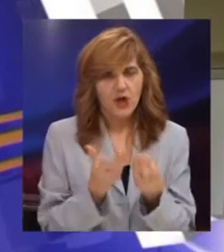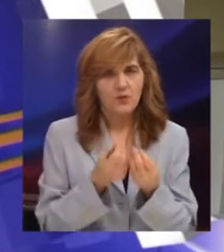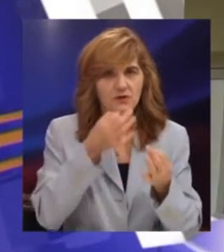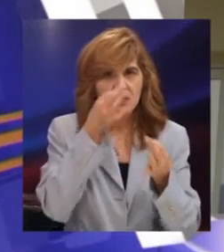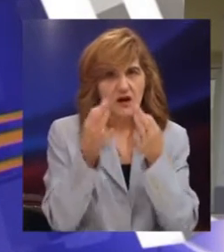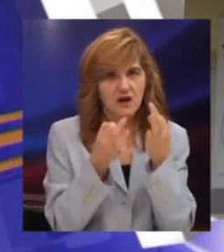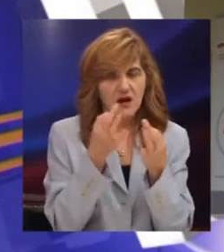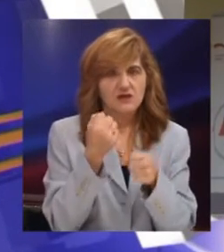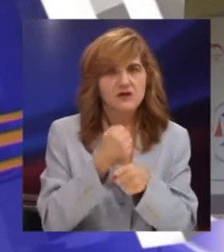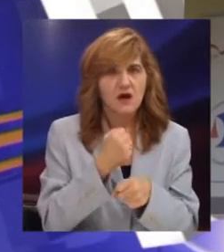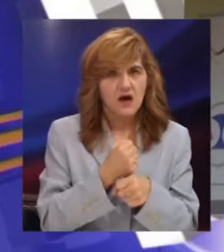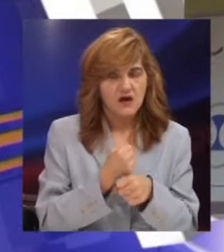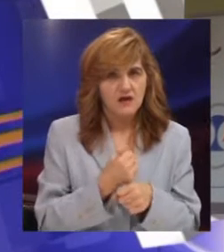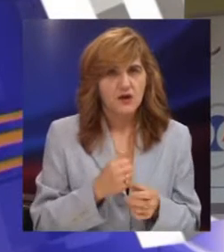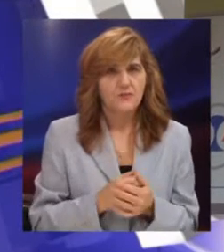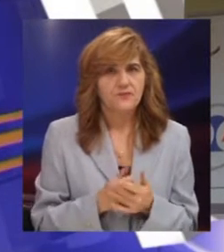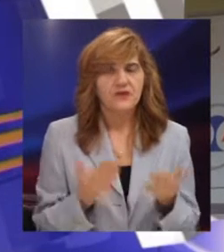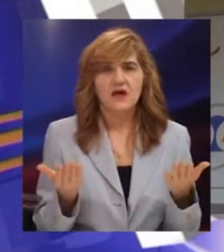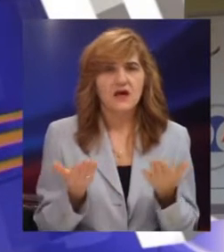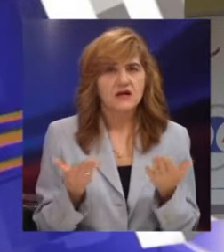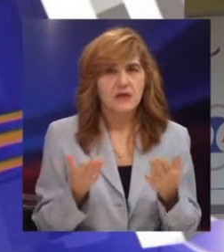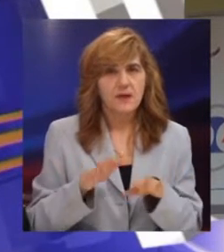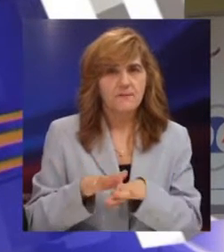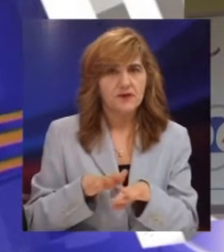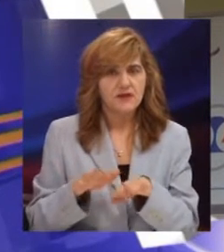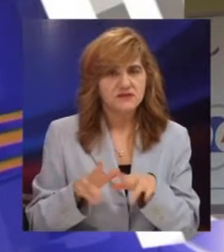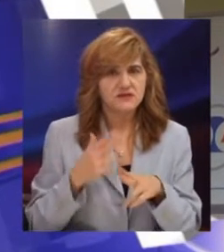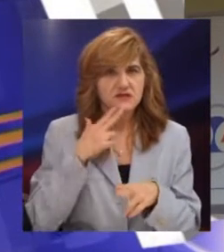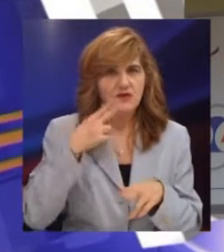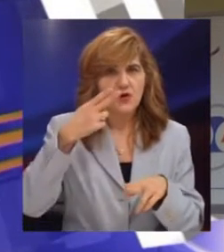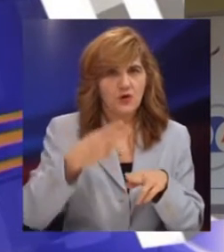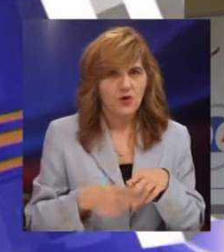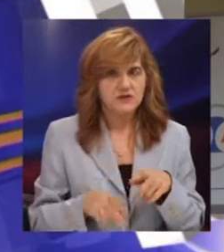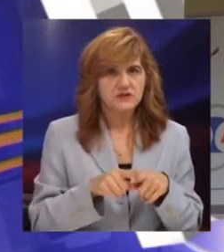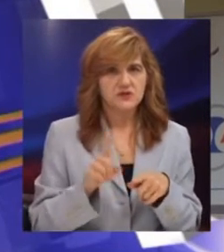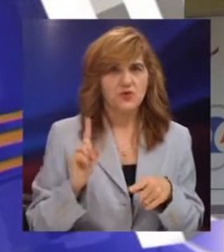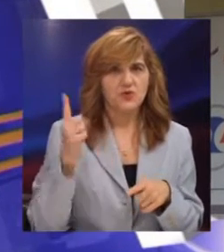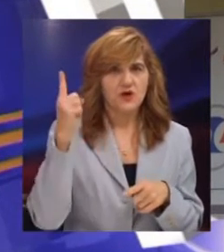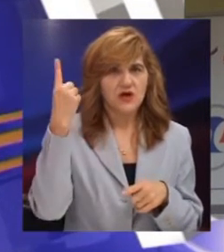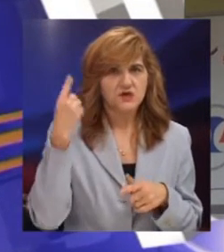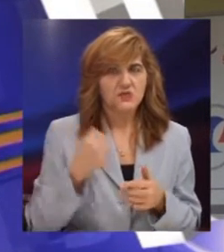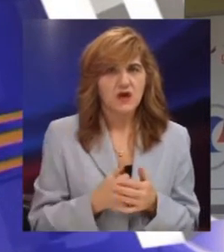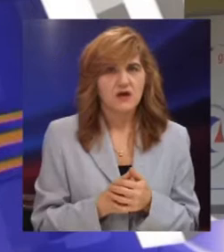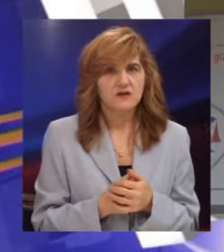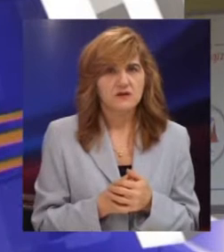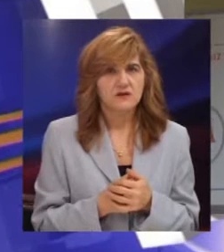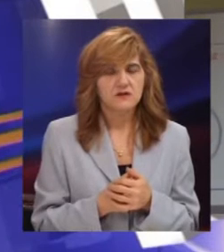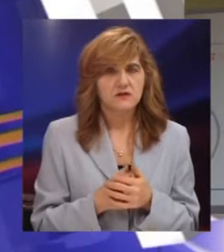sveobuhvatne analize rada izvršitelja, gde je ministarstvo konstatovalo da su rezultati